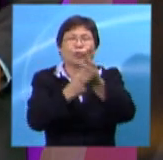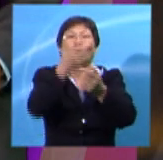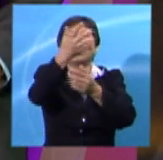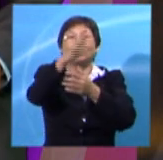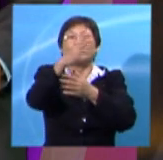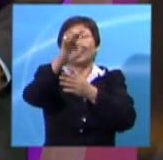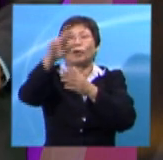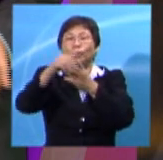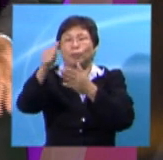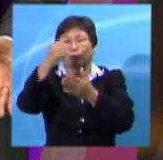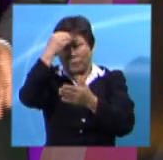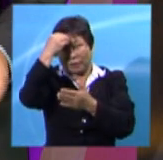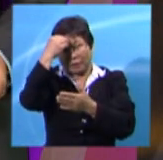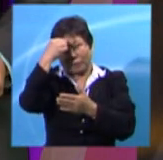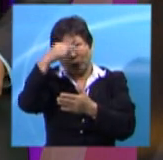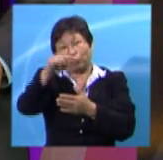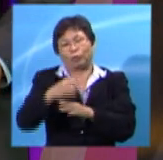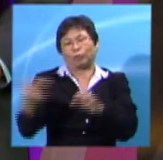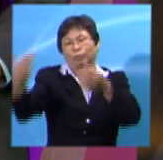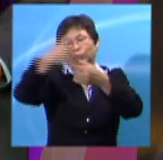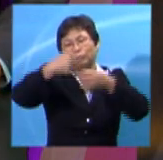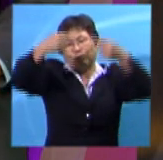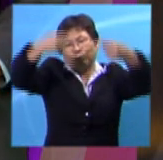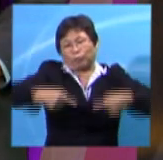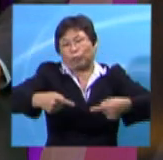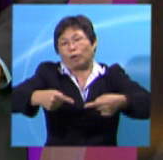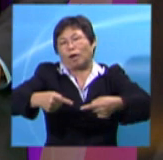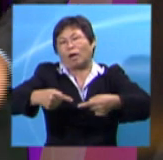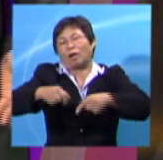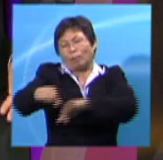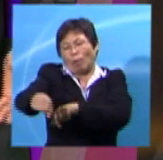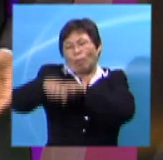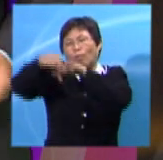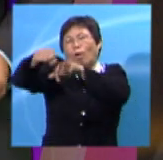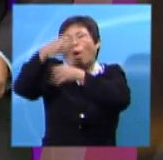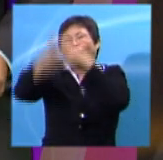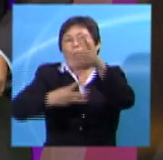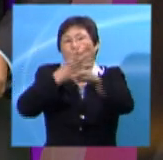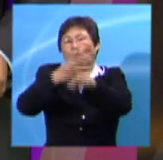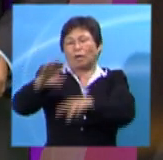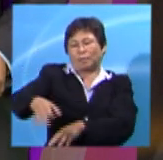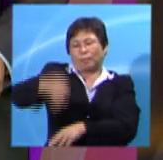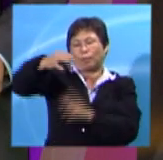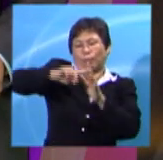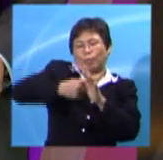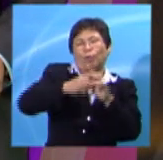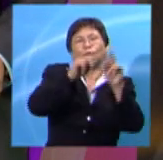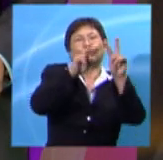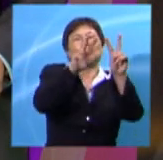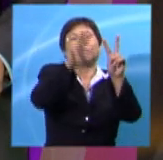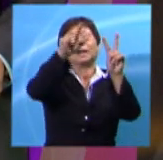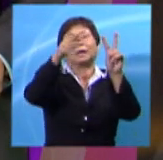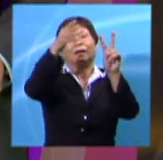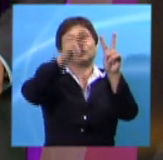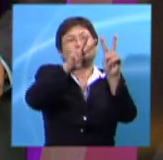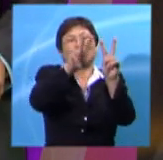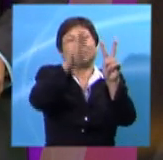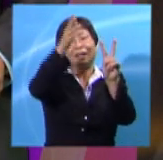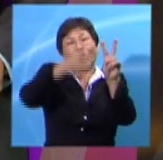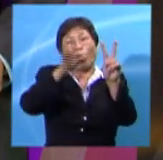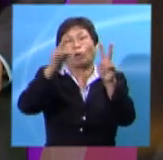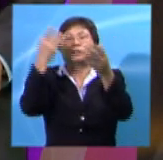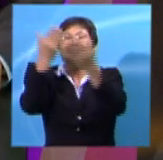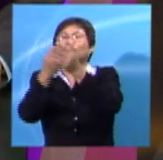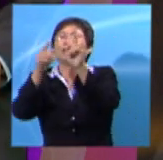R1000 untuk membolehkannya menyertai kejohanan equestrian dunia di normandi Perancis bermula 23 ogos hingga 2 September